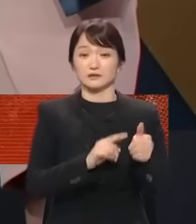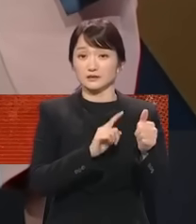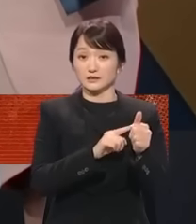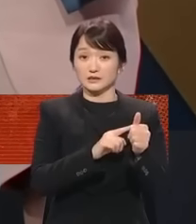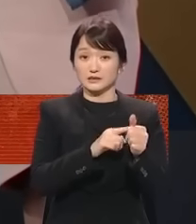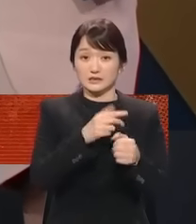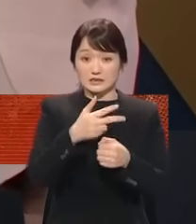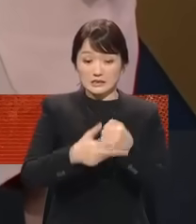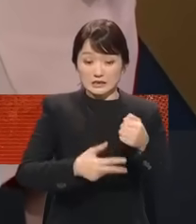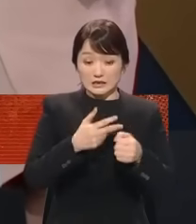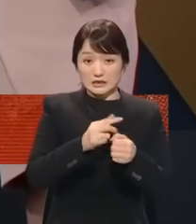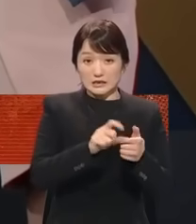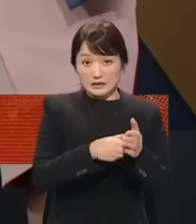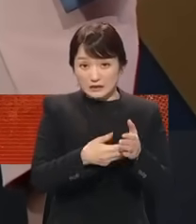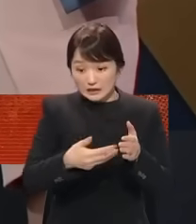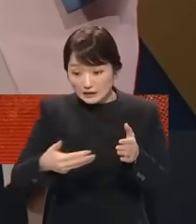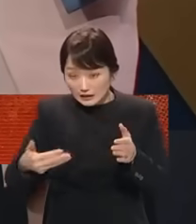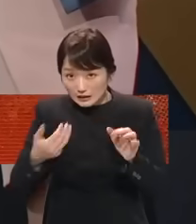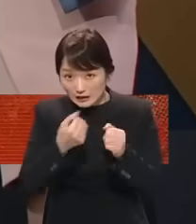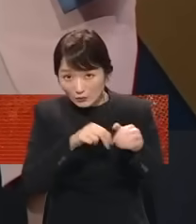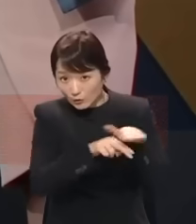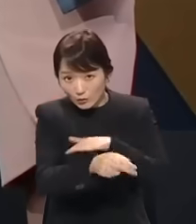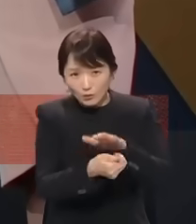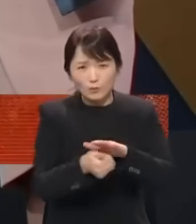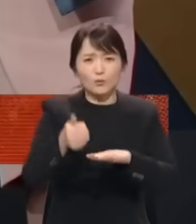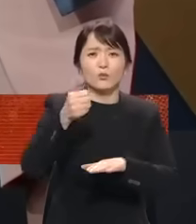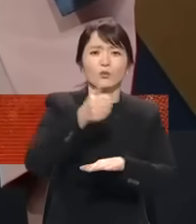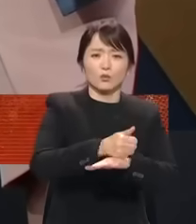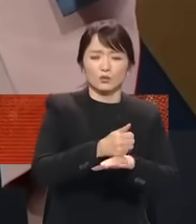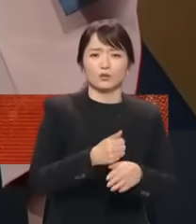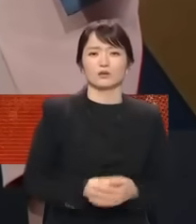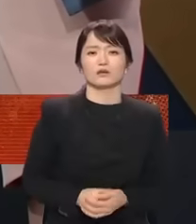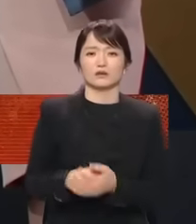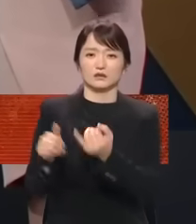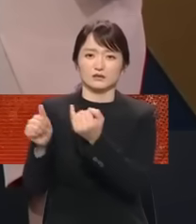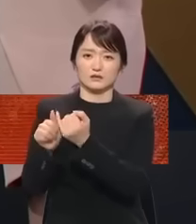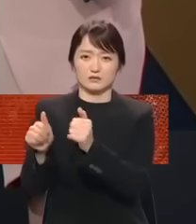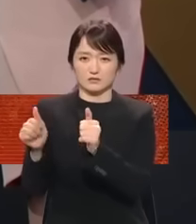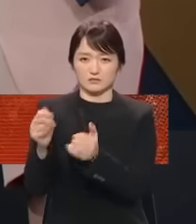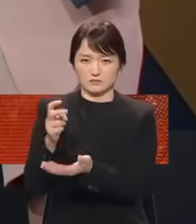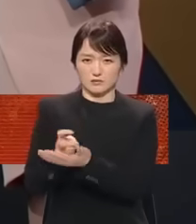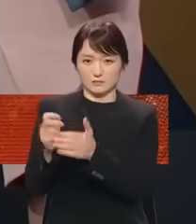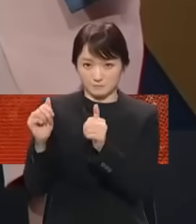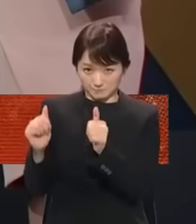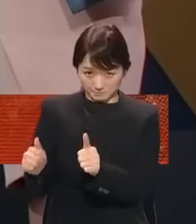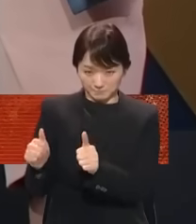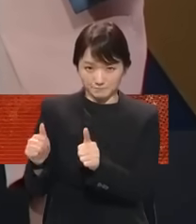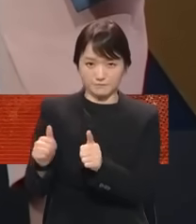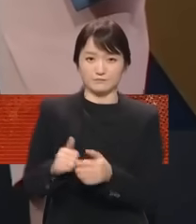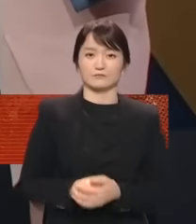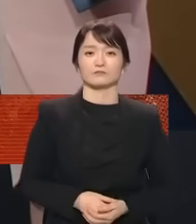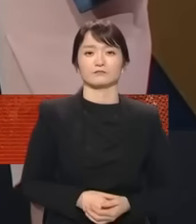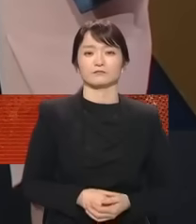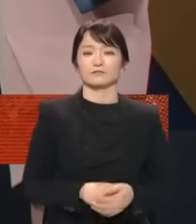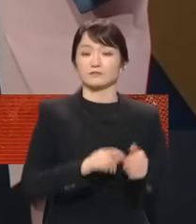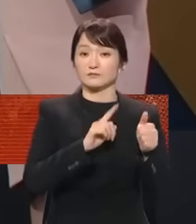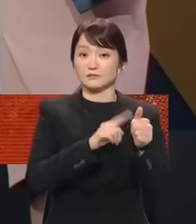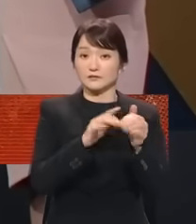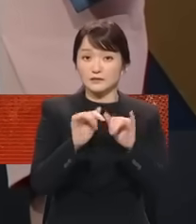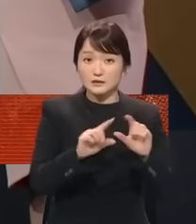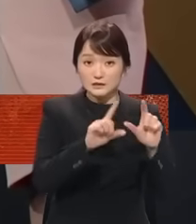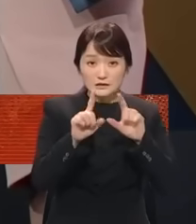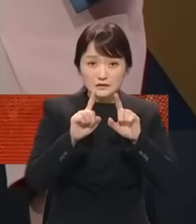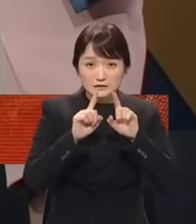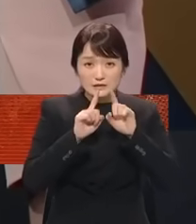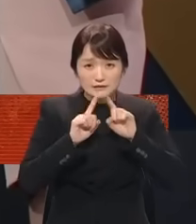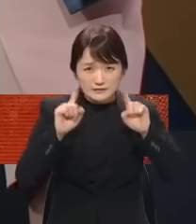남성은 무려 7년의 시간이 흐른 뒤에야 탈출하는데 성공했고 부부는 법의 심판을 받게 됐는데요 한 남성의 인생을